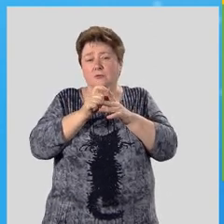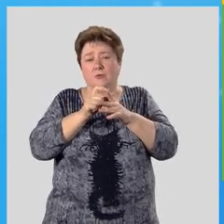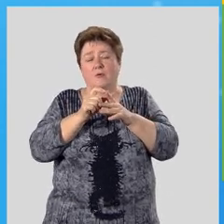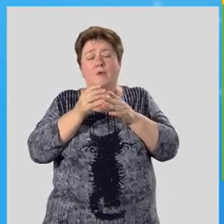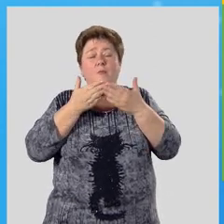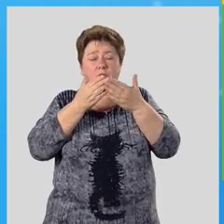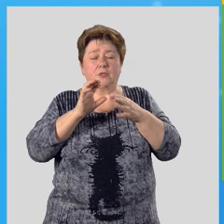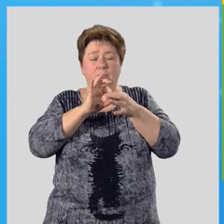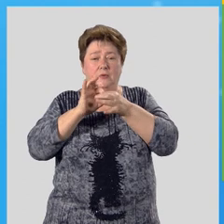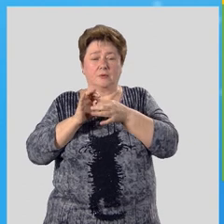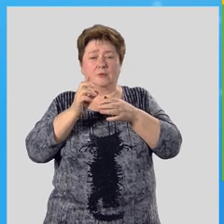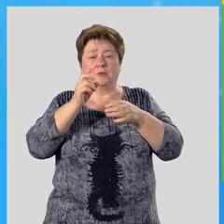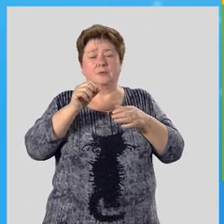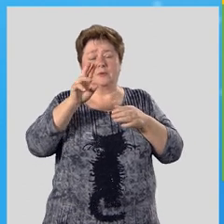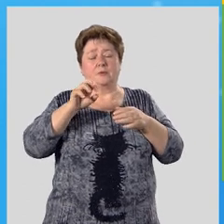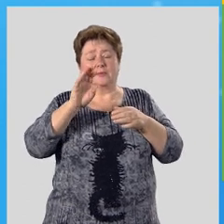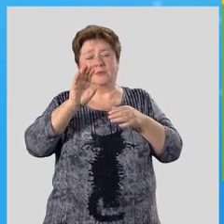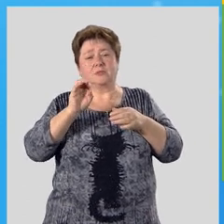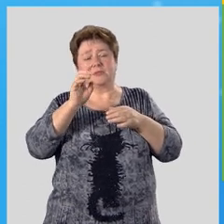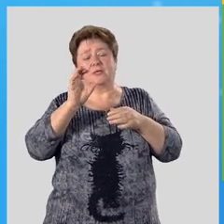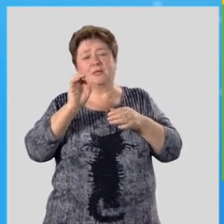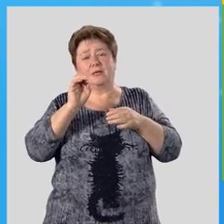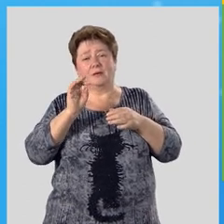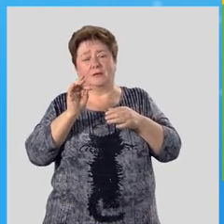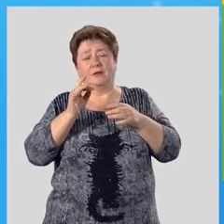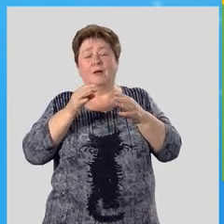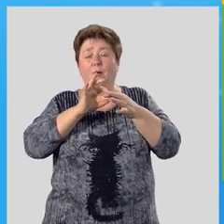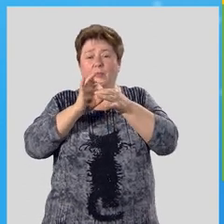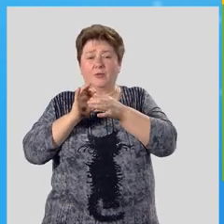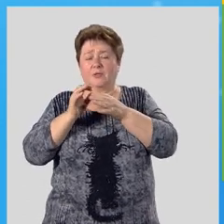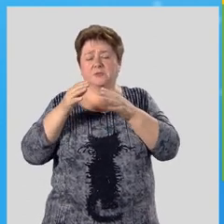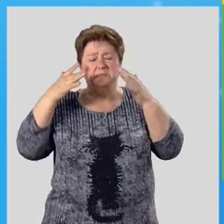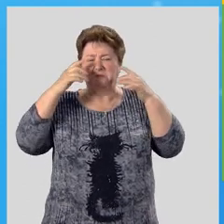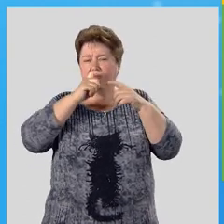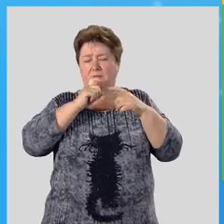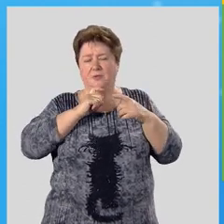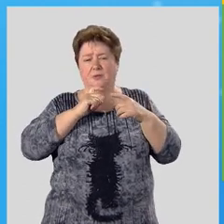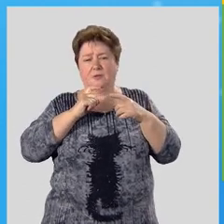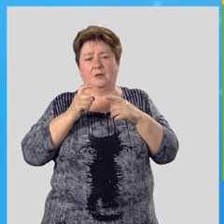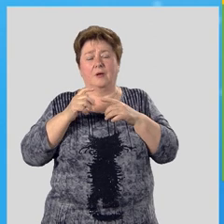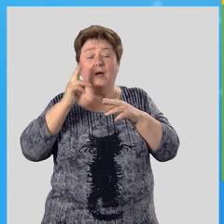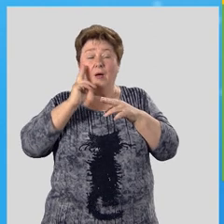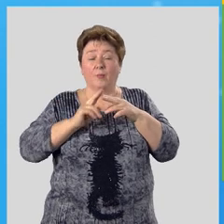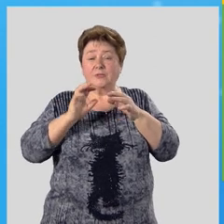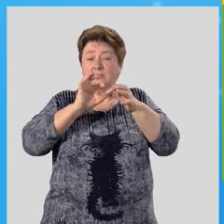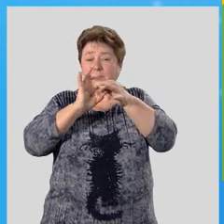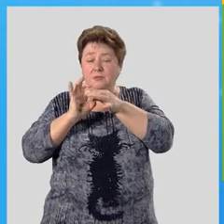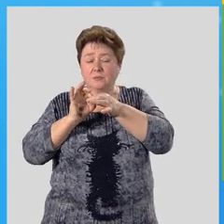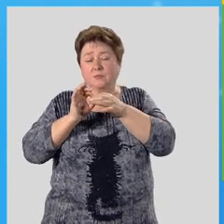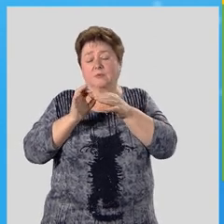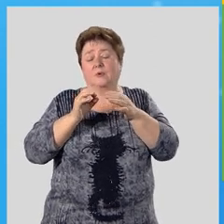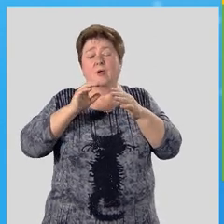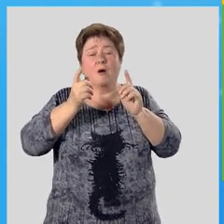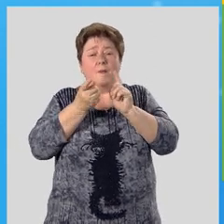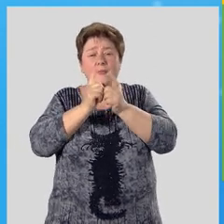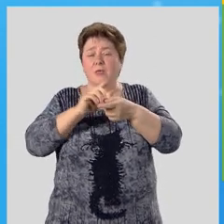прочесть предложение «дыб», «илс», «ер». Предложение бессмысленно. Потеря нуклеотида